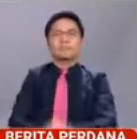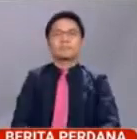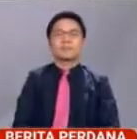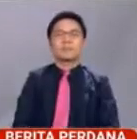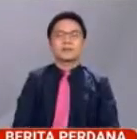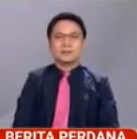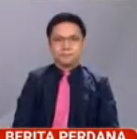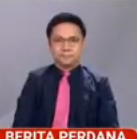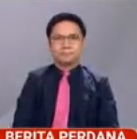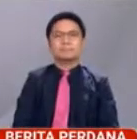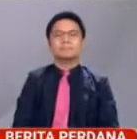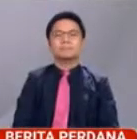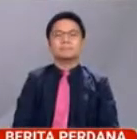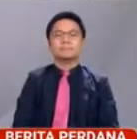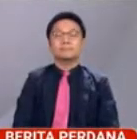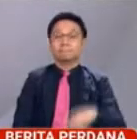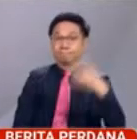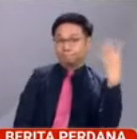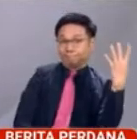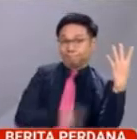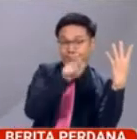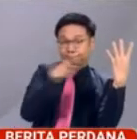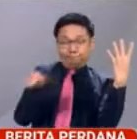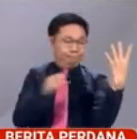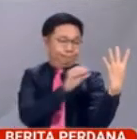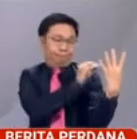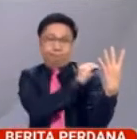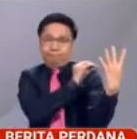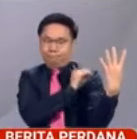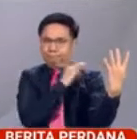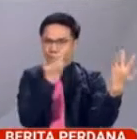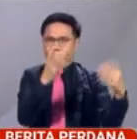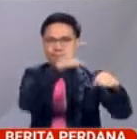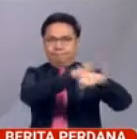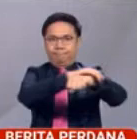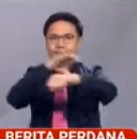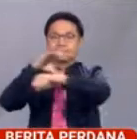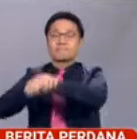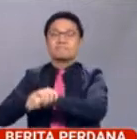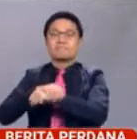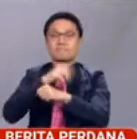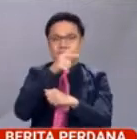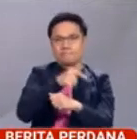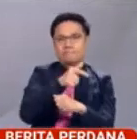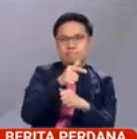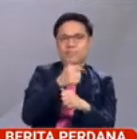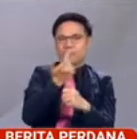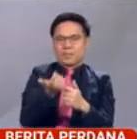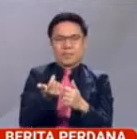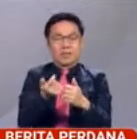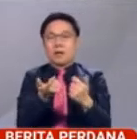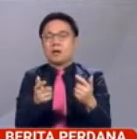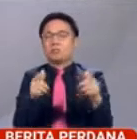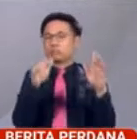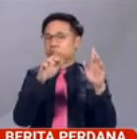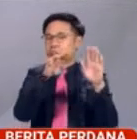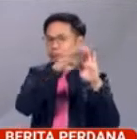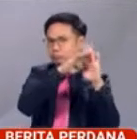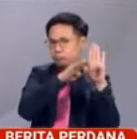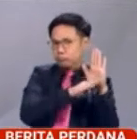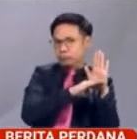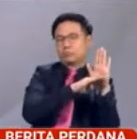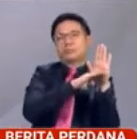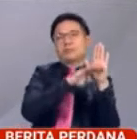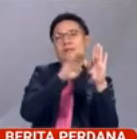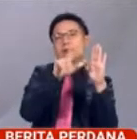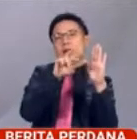sementara itu empat lagi pegawai dan anggota penguatkuasa ditahan mengikut akta kesalahan keselamatan langkah-langkah khas 2012 sosma